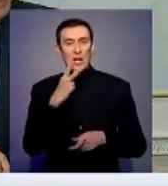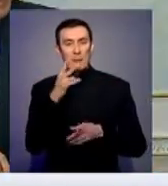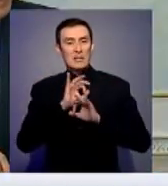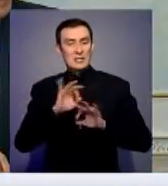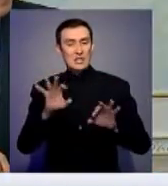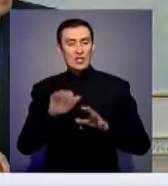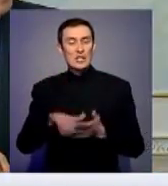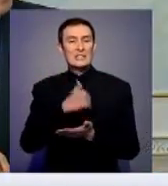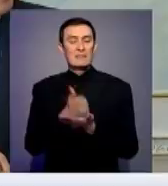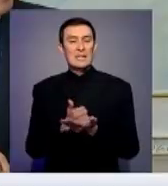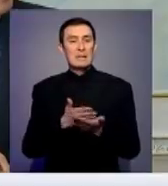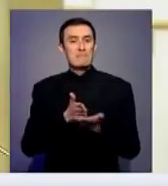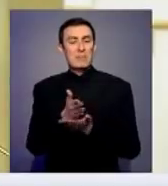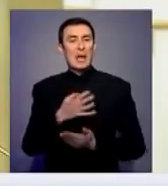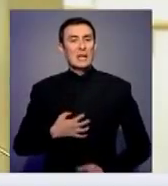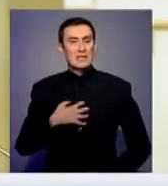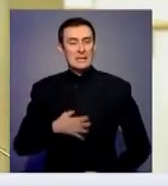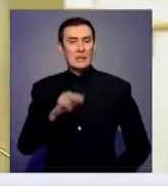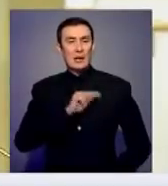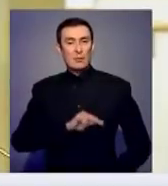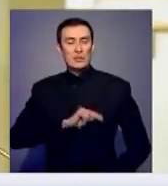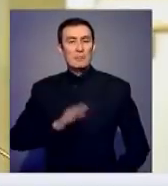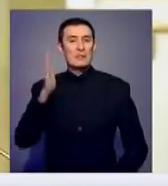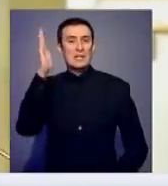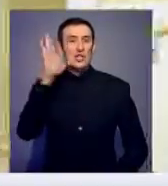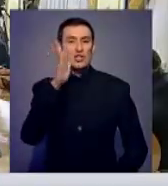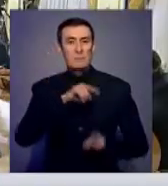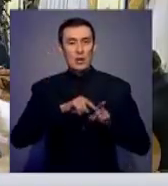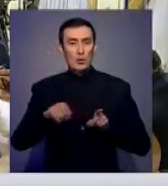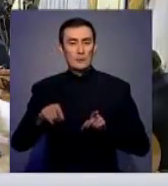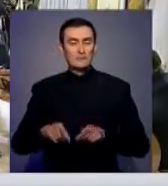обозначил основные приоритеты деятельности на предстоящий период.